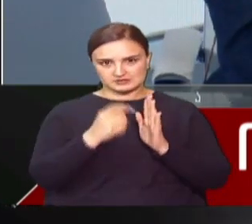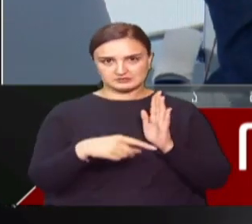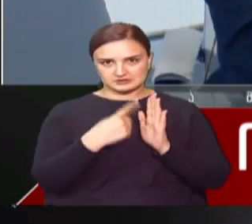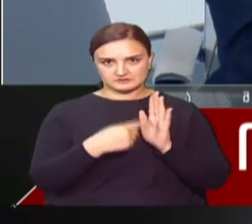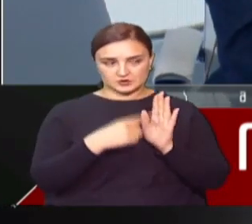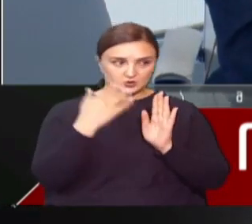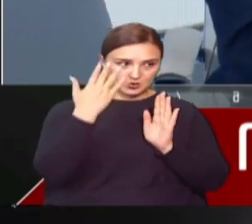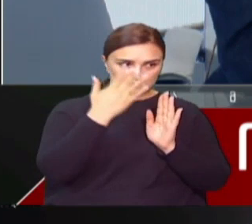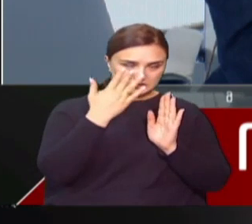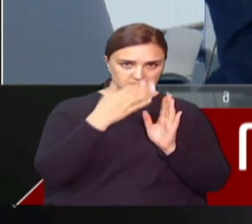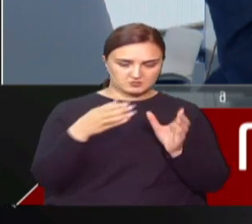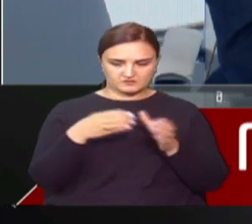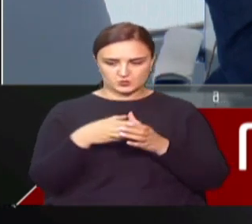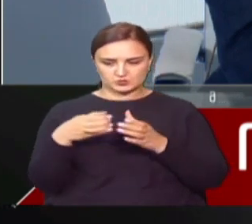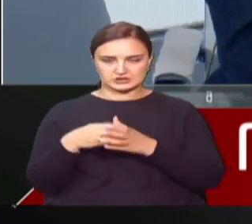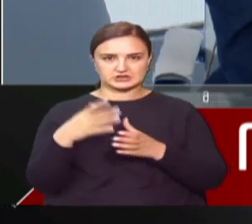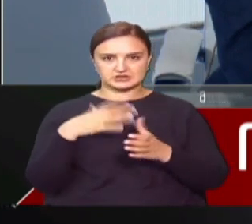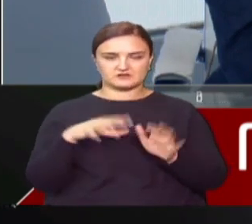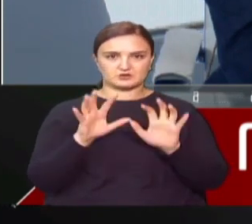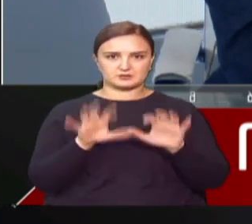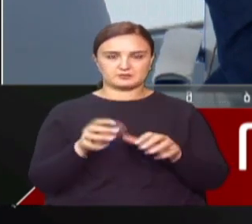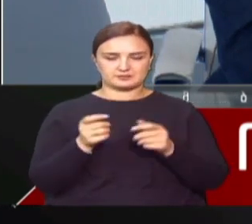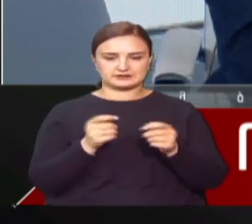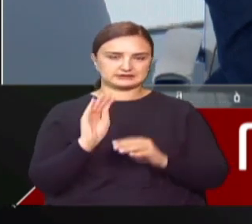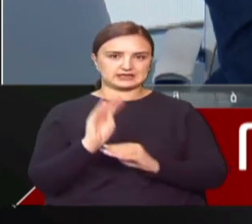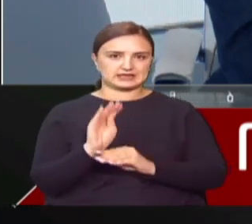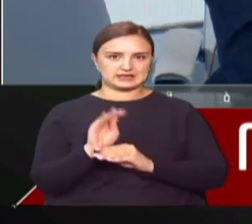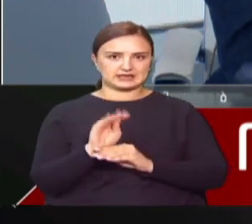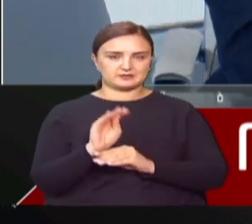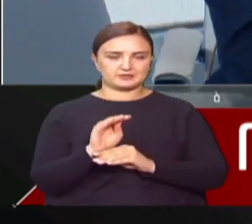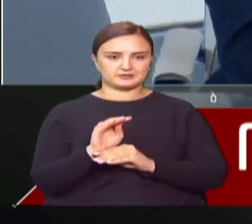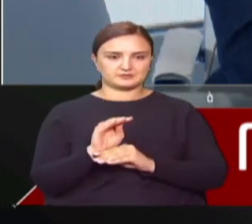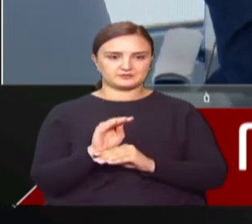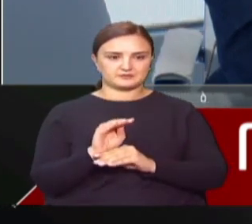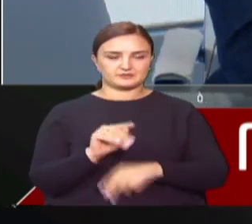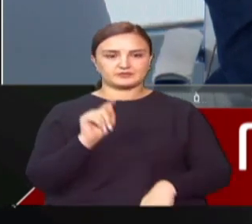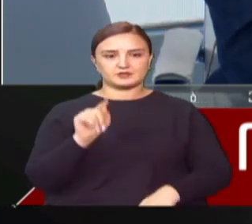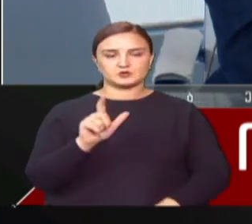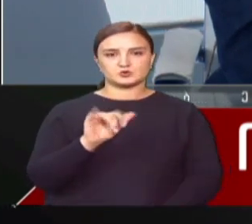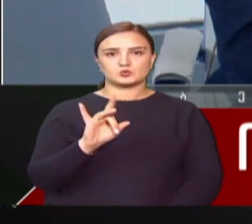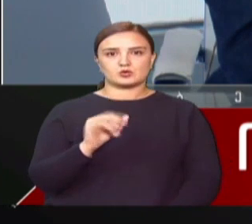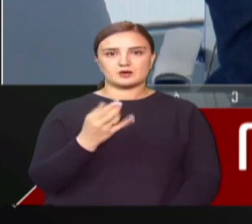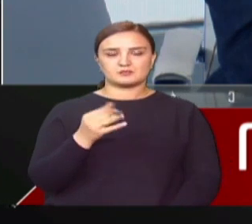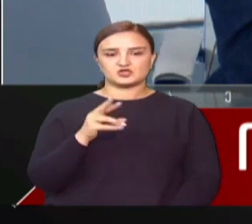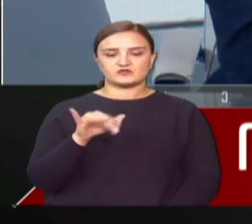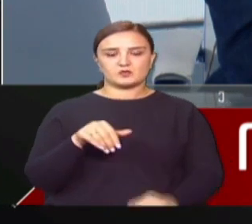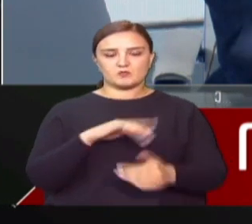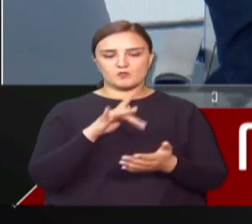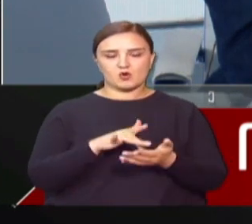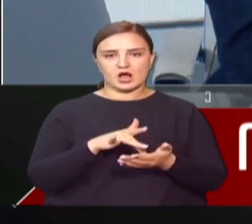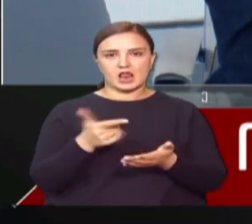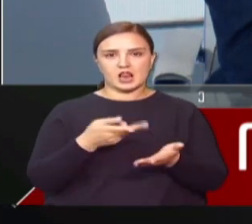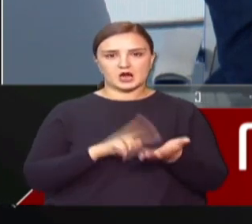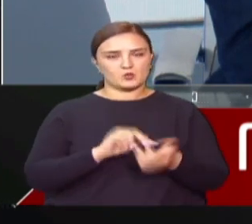გუნდიც და ოპოზიციის დიდი ნაწილი საქართველოს პრეზიდენტს აკრიტიკებენ. მან სალომე ზურაბიშვილმა არ შეუწყვიტა მოქალაქეობა